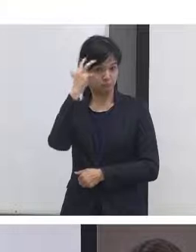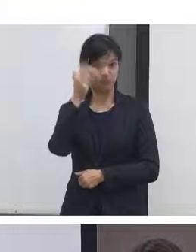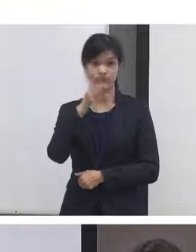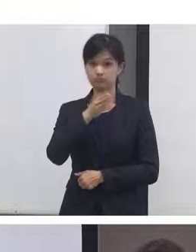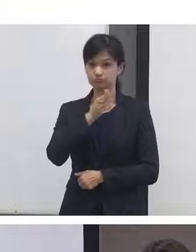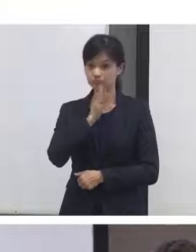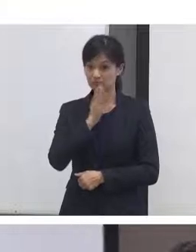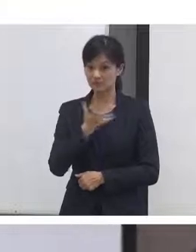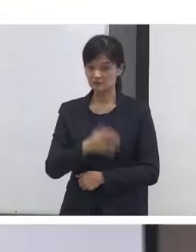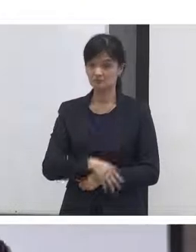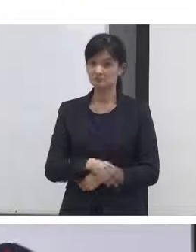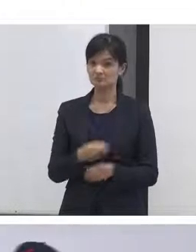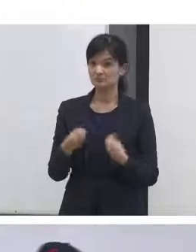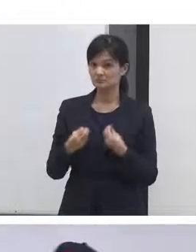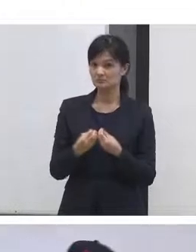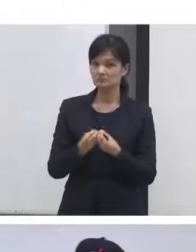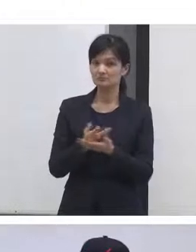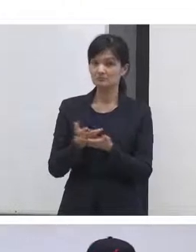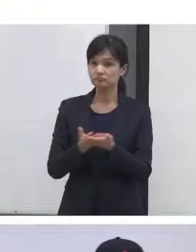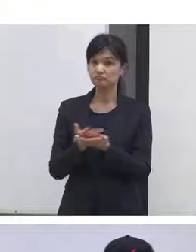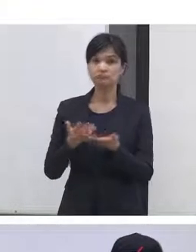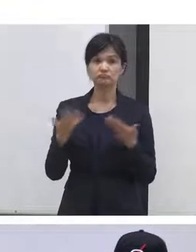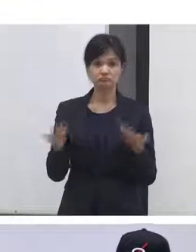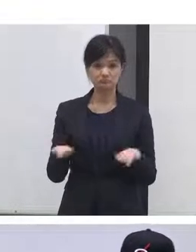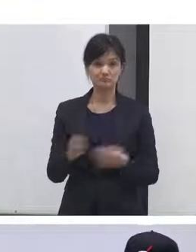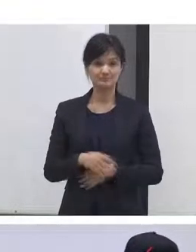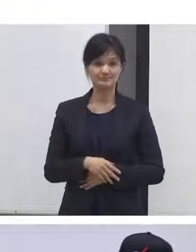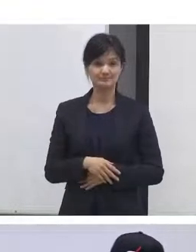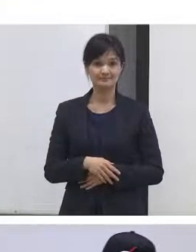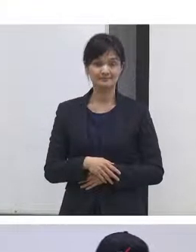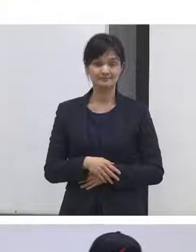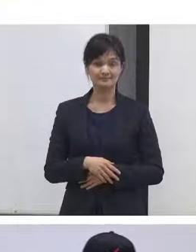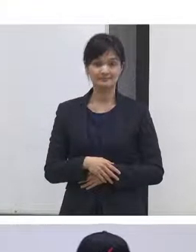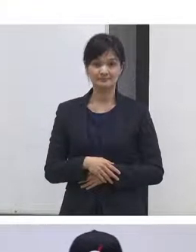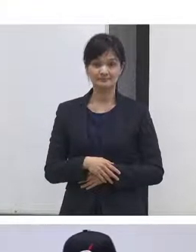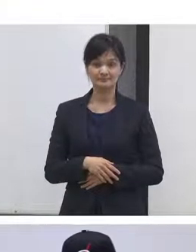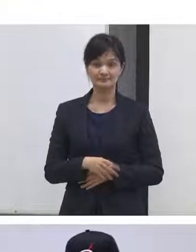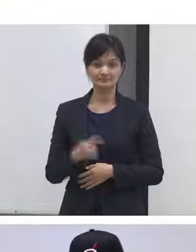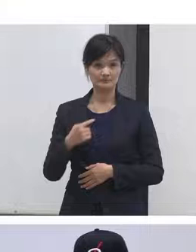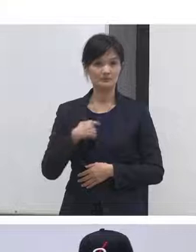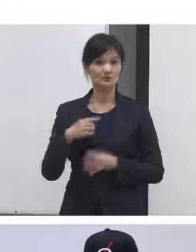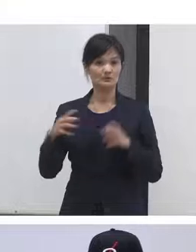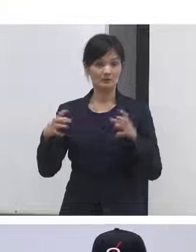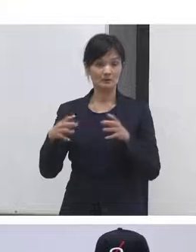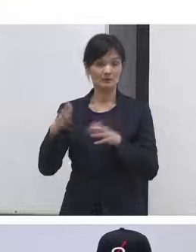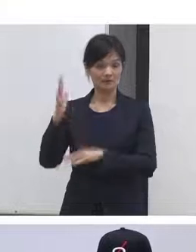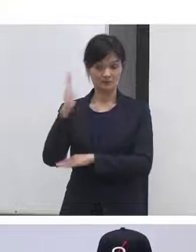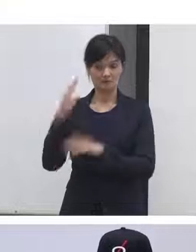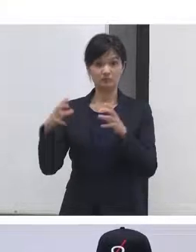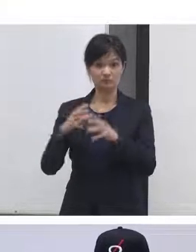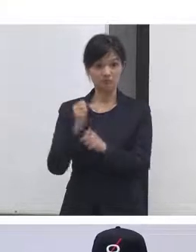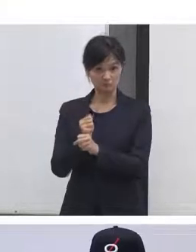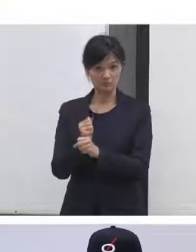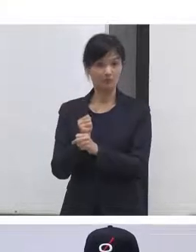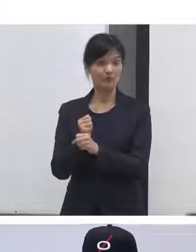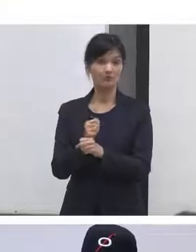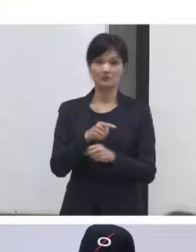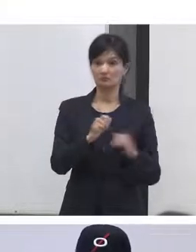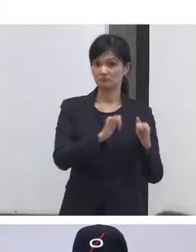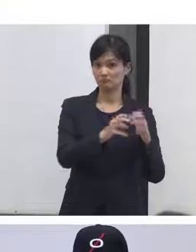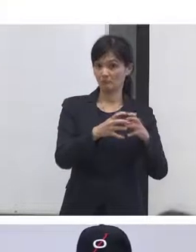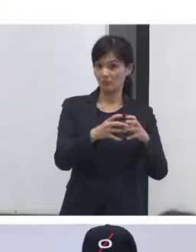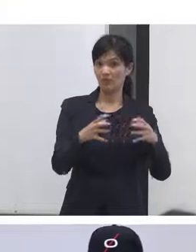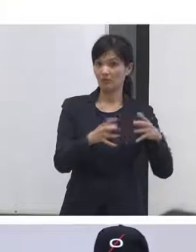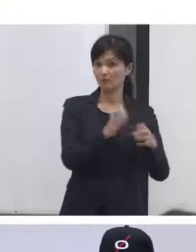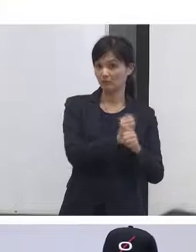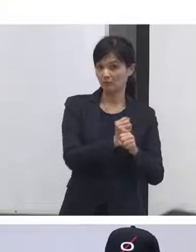们沟通的？ OK， 某些程度上，其实政府的合作过程跟我们在民间的工作会有很大的落